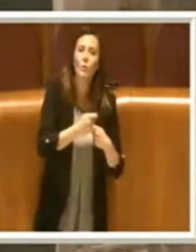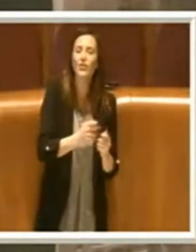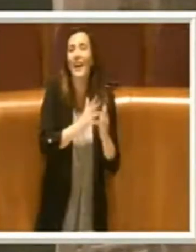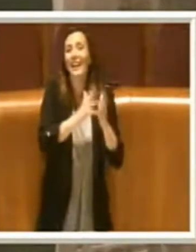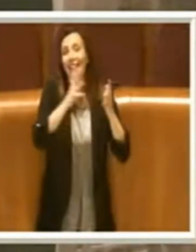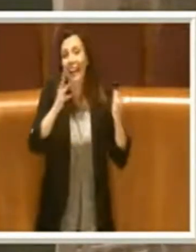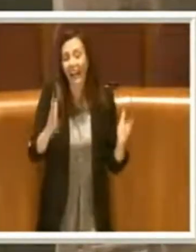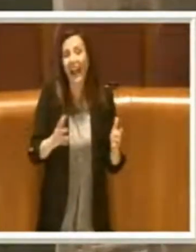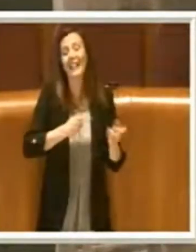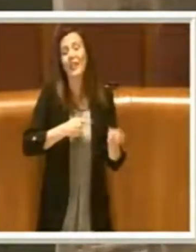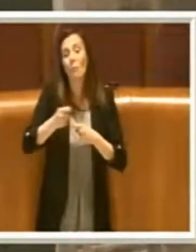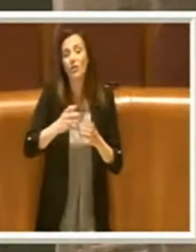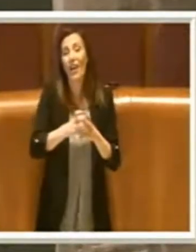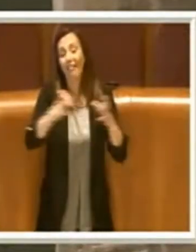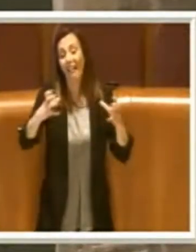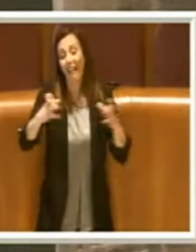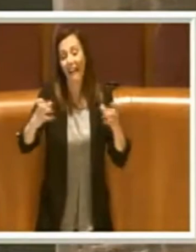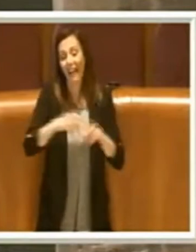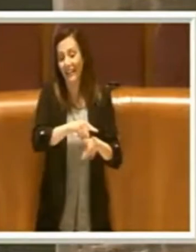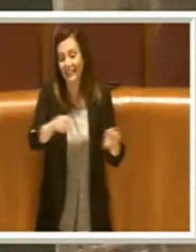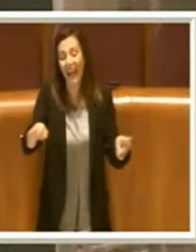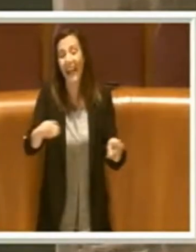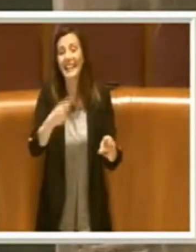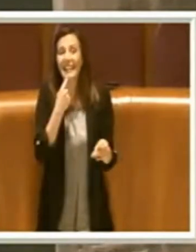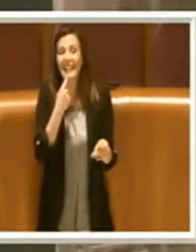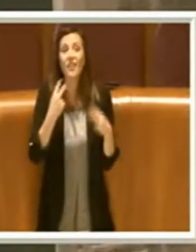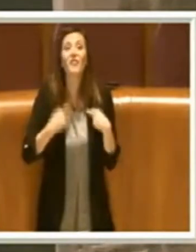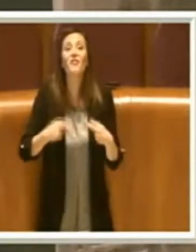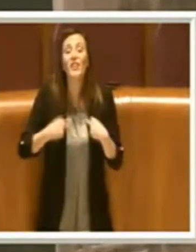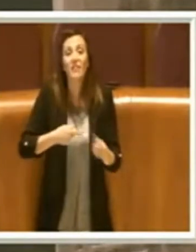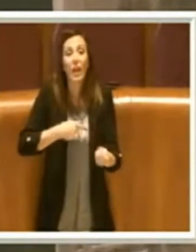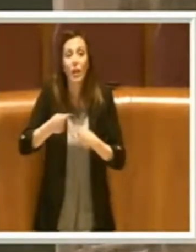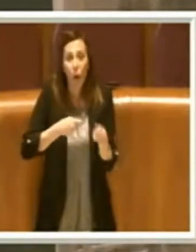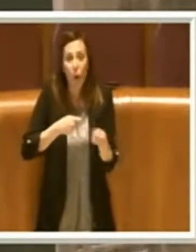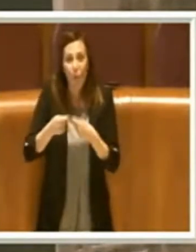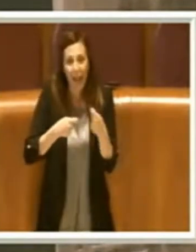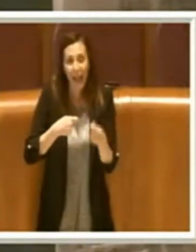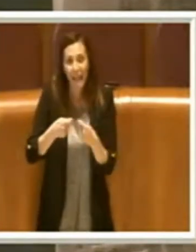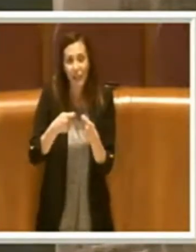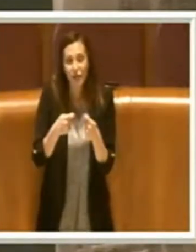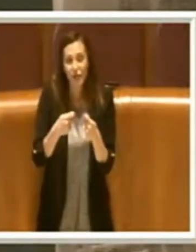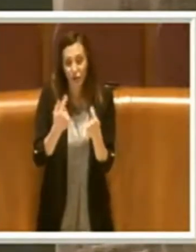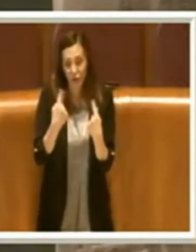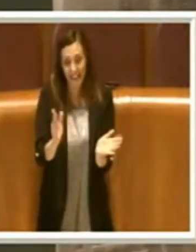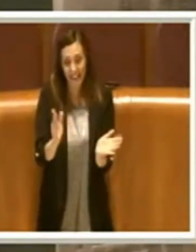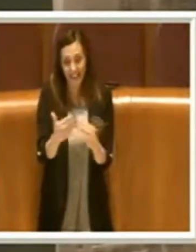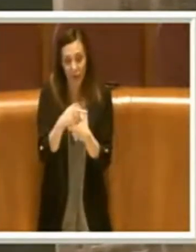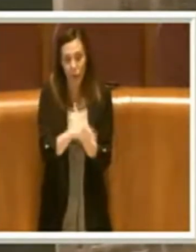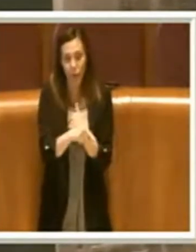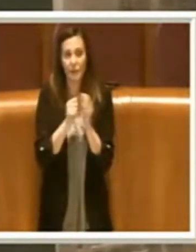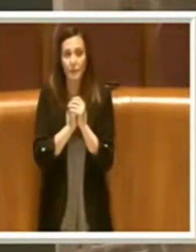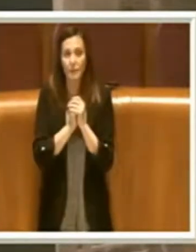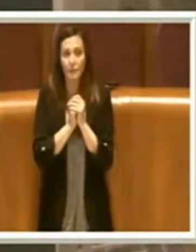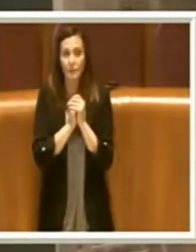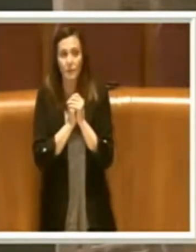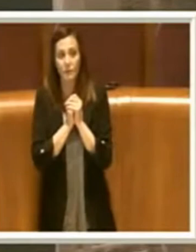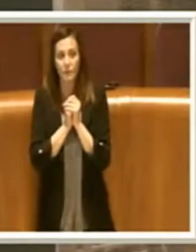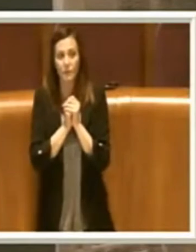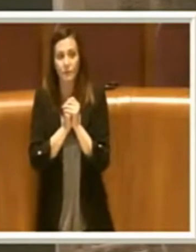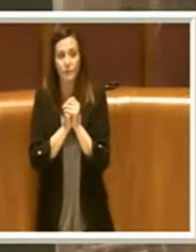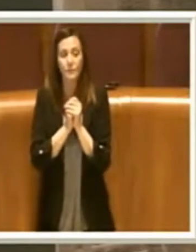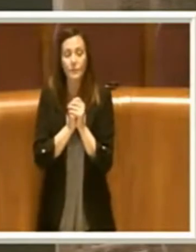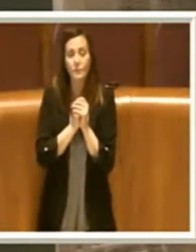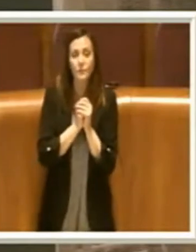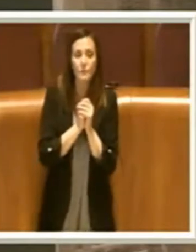imprese ea tutti coloro che comunque vivono di commercio e di questo settore io